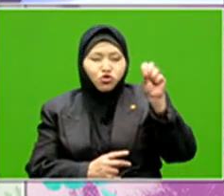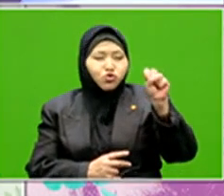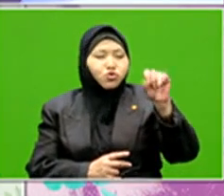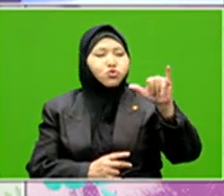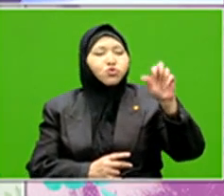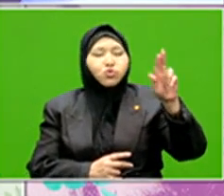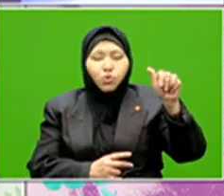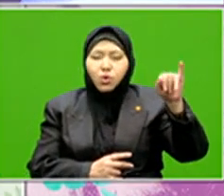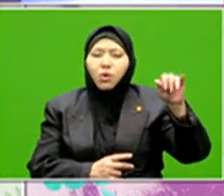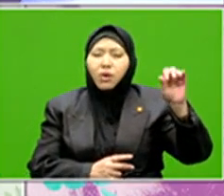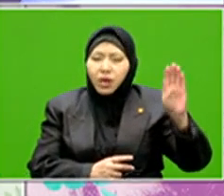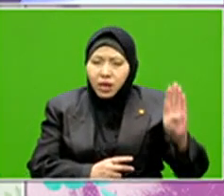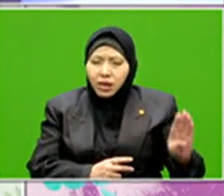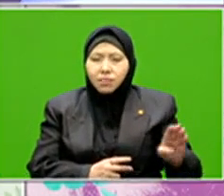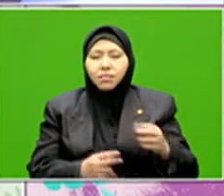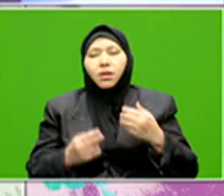نفعل في